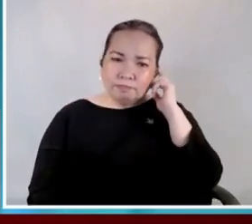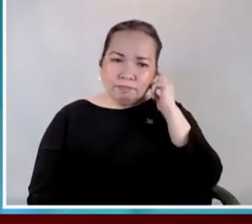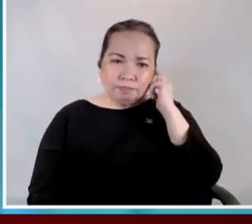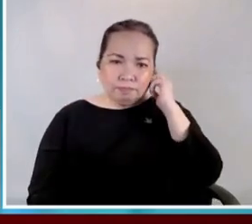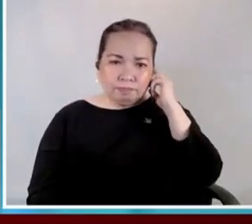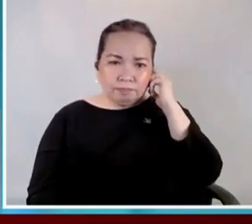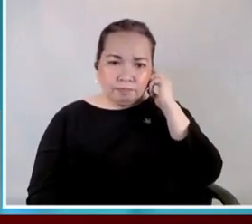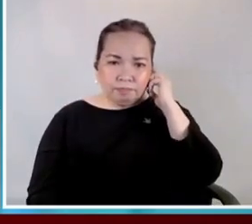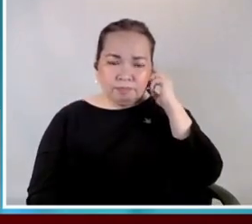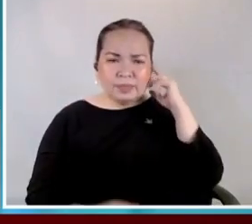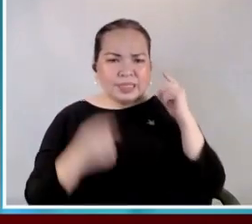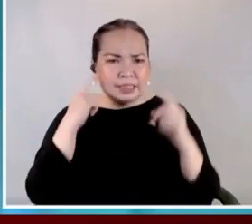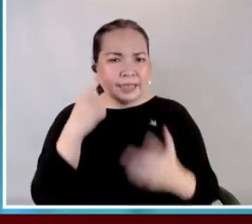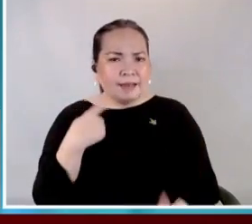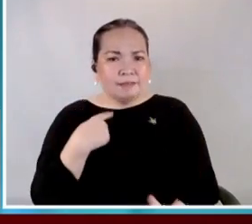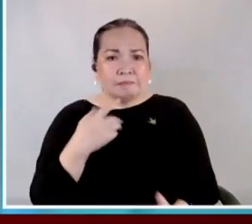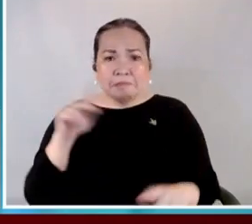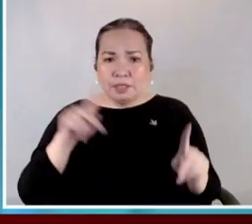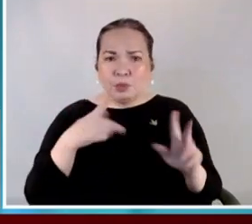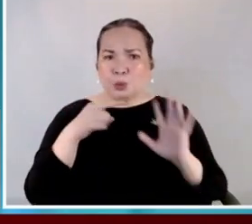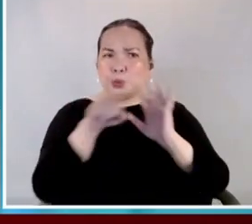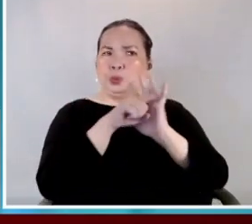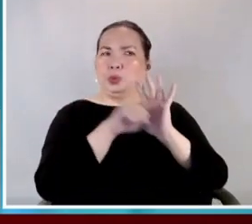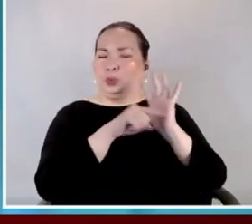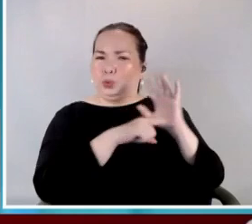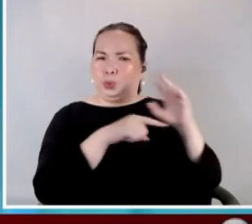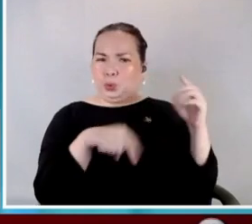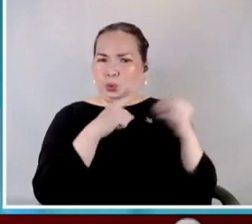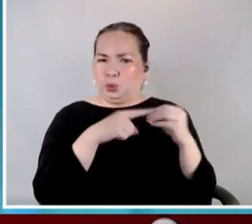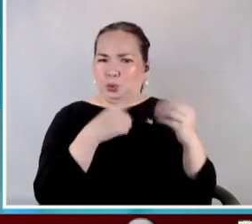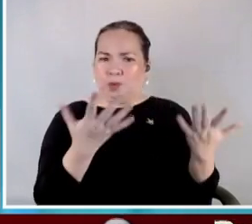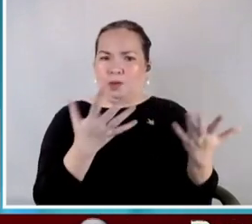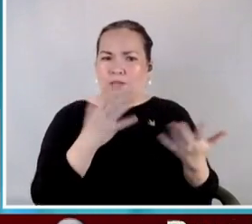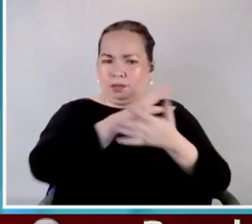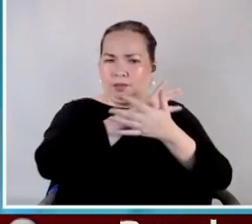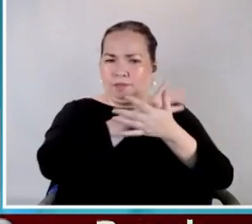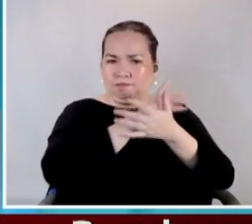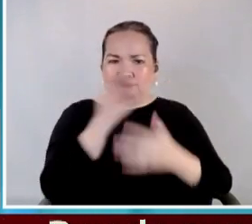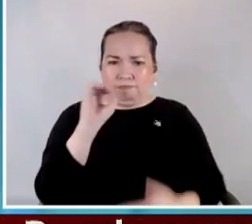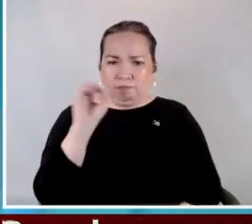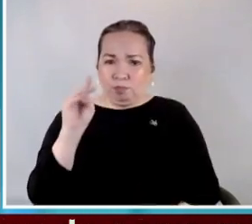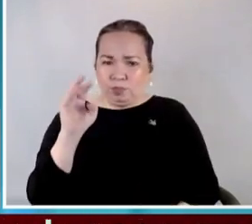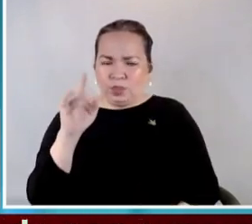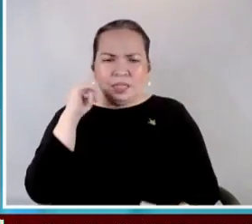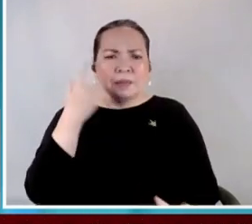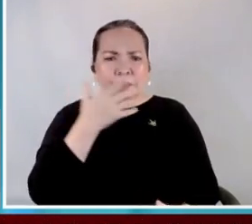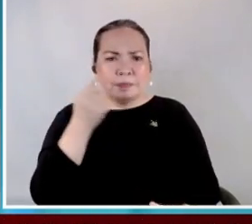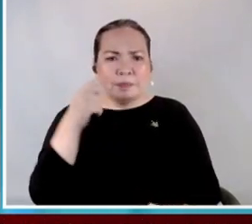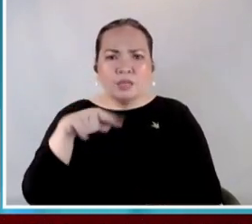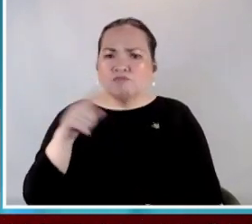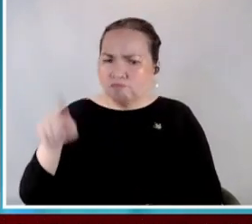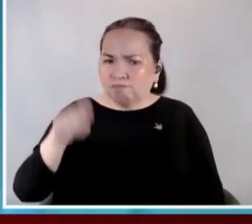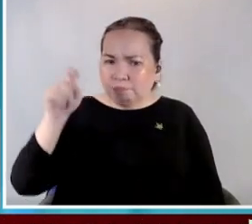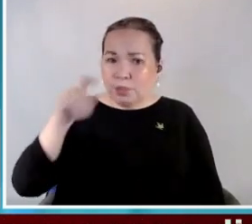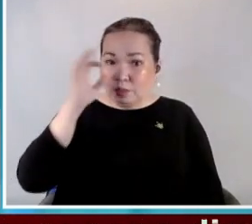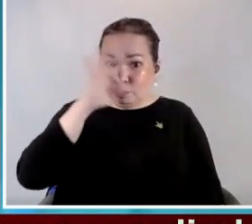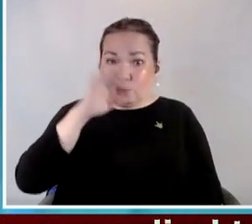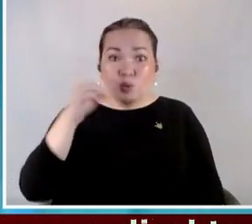there's too much exaggeration on the impact of that. I think the best thing to do really for the Philippines is